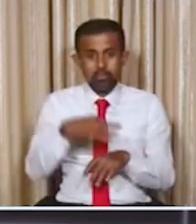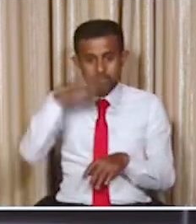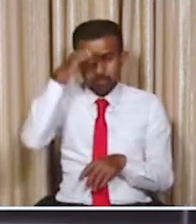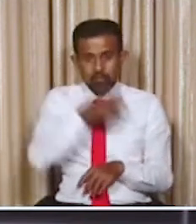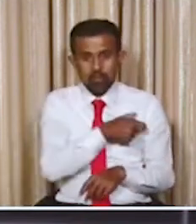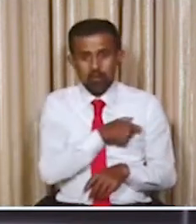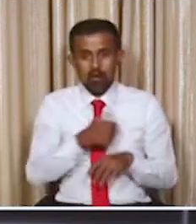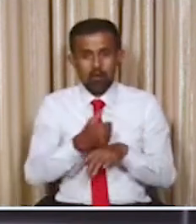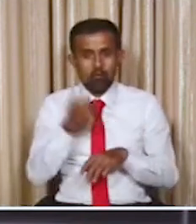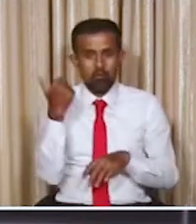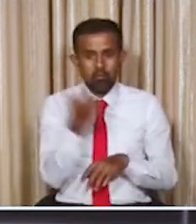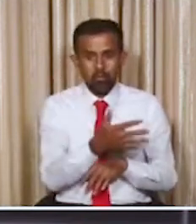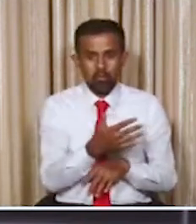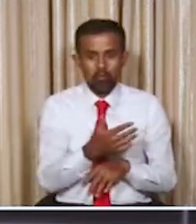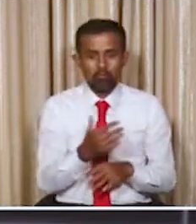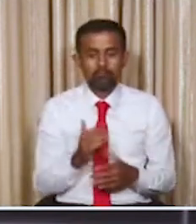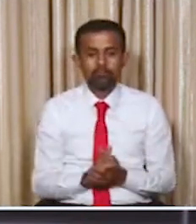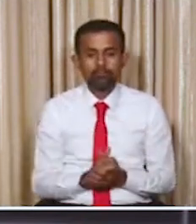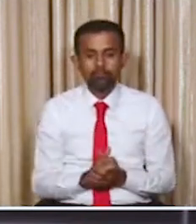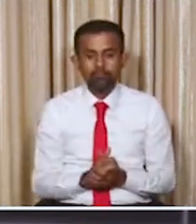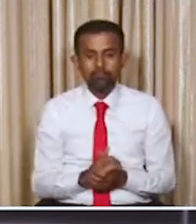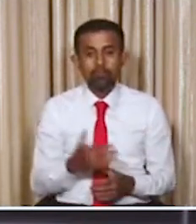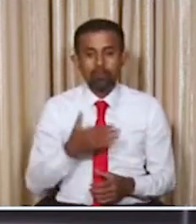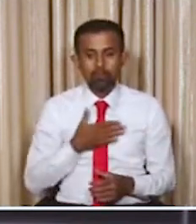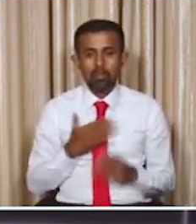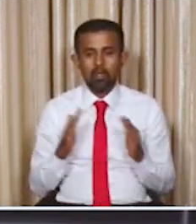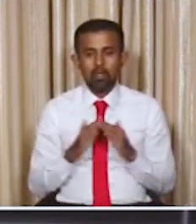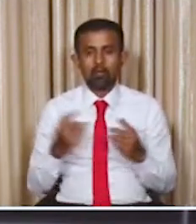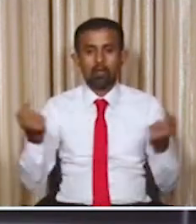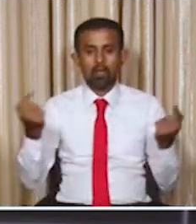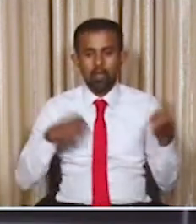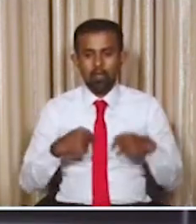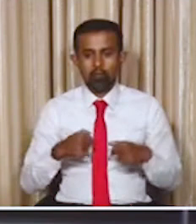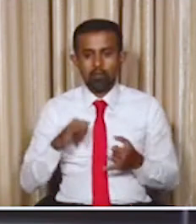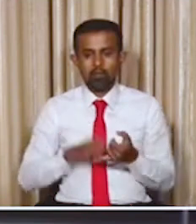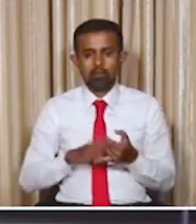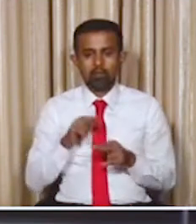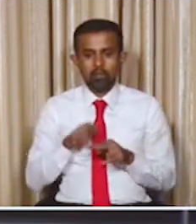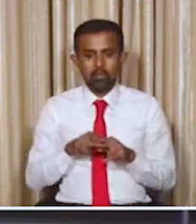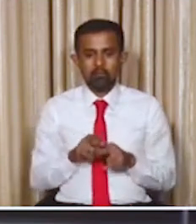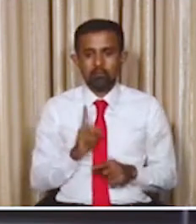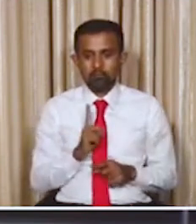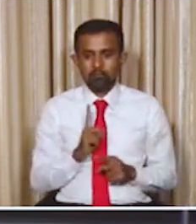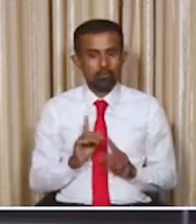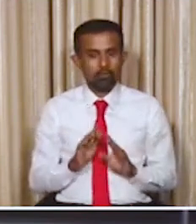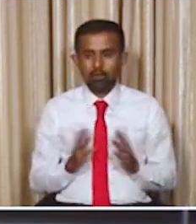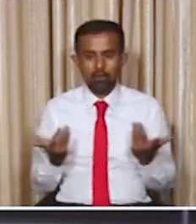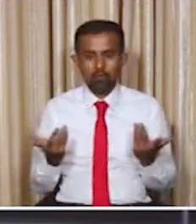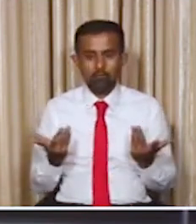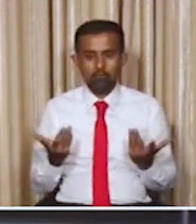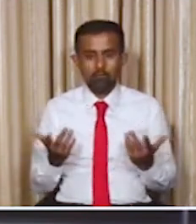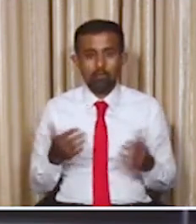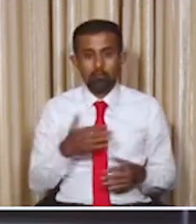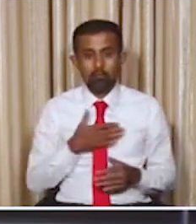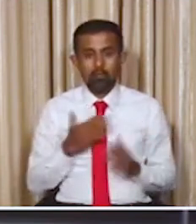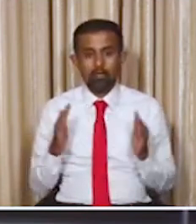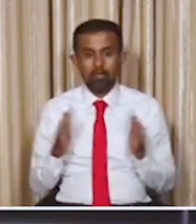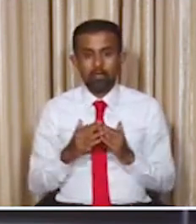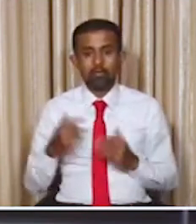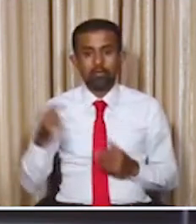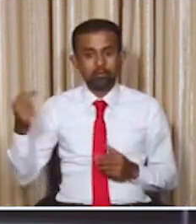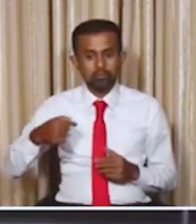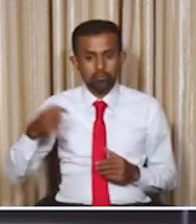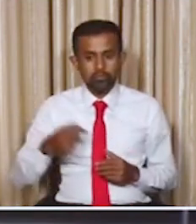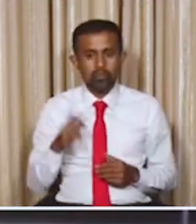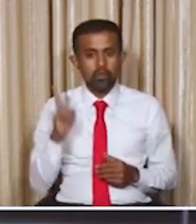නායකයෝ ටිකට ගහනවා අපහාස කරනවා මගේ ගෙදරට ඇවිල්ලා තියෙන සරත් ෆොන්සේකා පමණක් නොවේ මගේ ගෙදරට ඇවිල්ලා